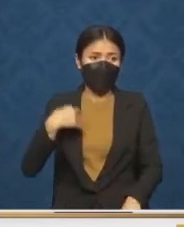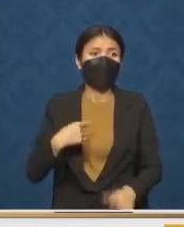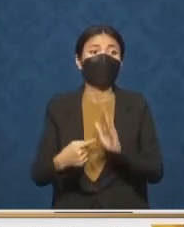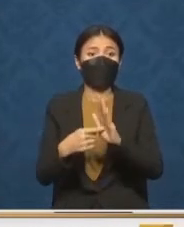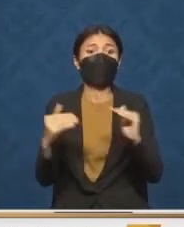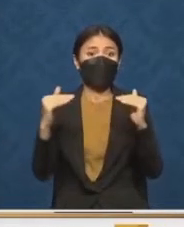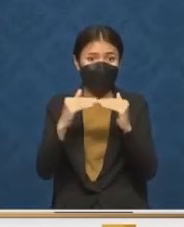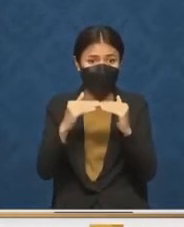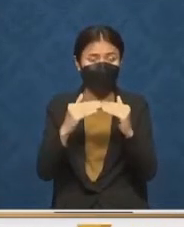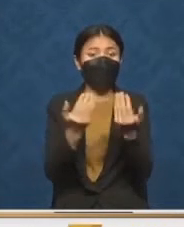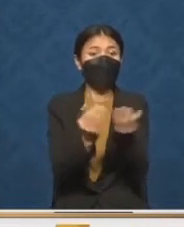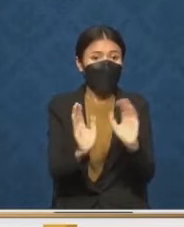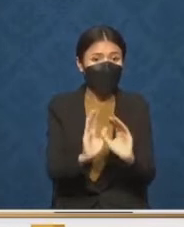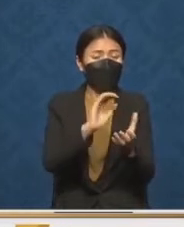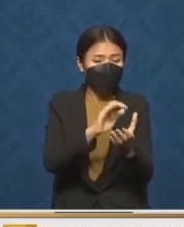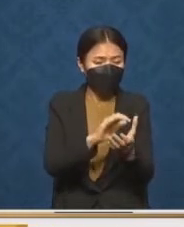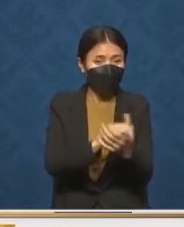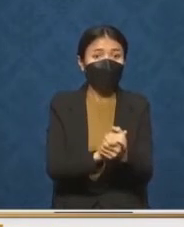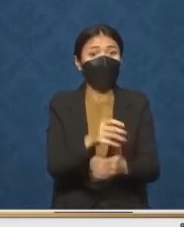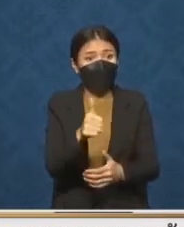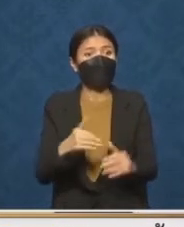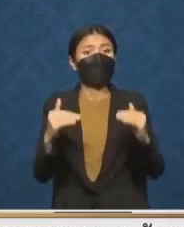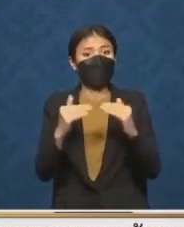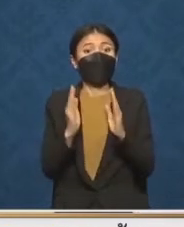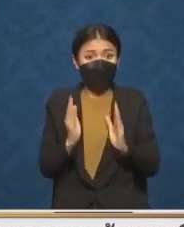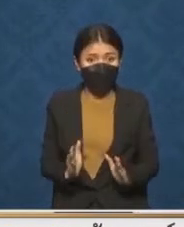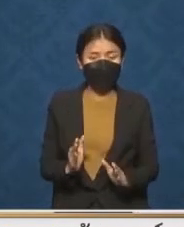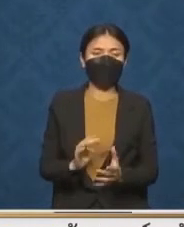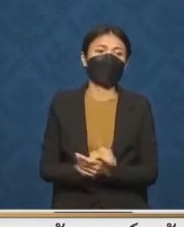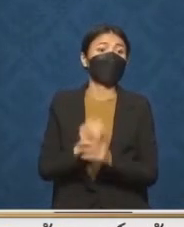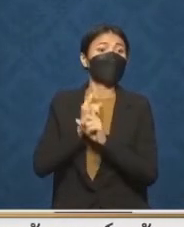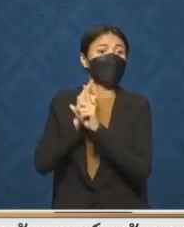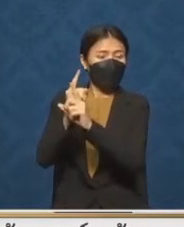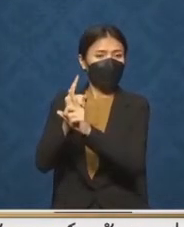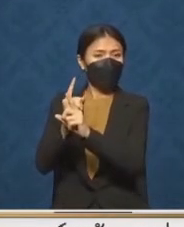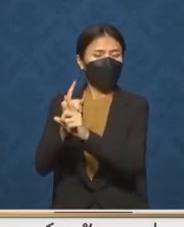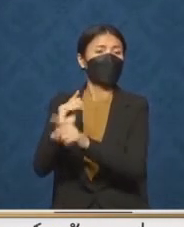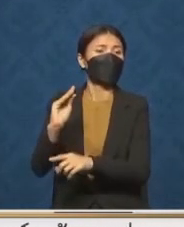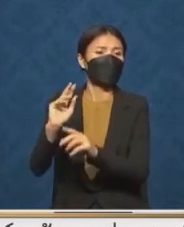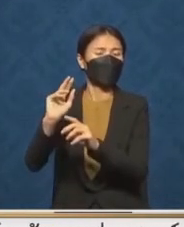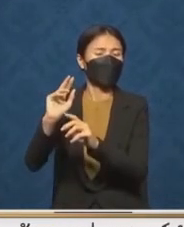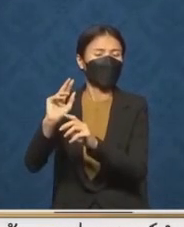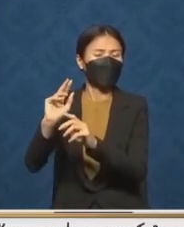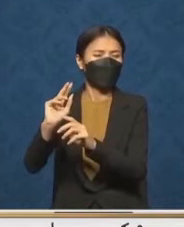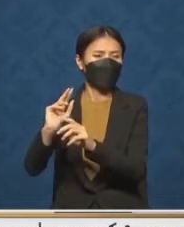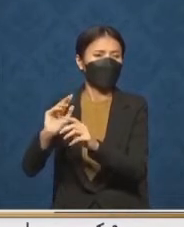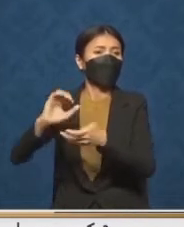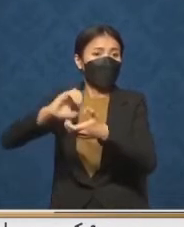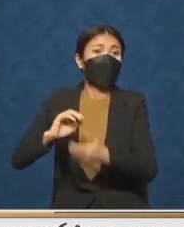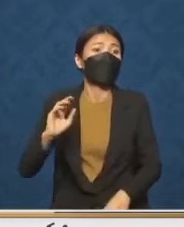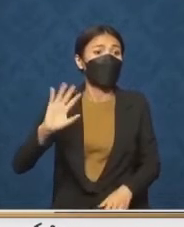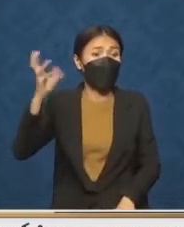ครัวและศักดิ์ศรีความเป็นมนุษย์ตามปฏิญญาสากลว่าด้วยสิทธิมนุษยชนข้อ2ข้อ